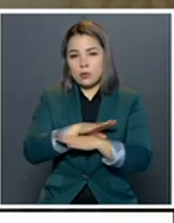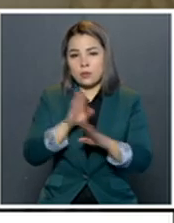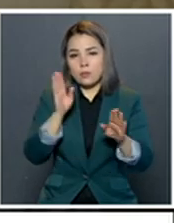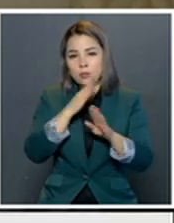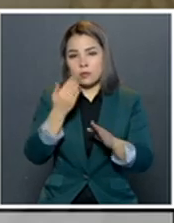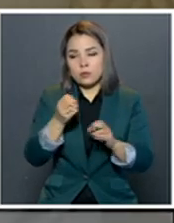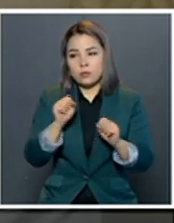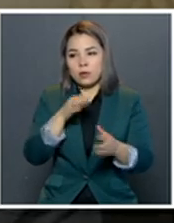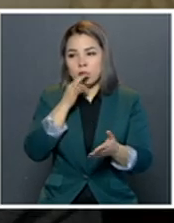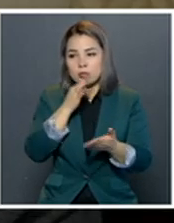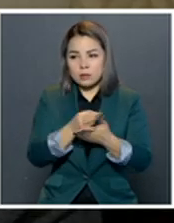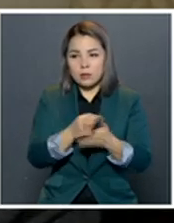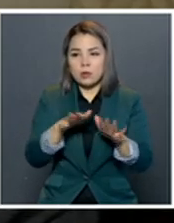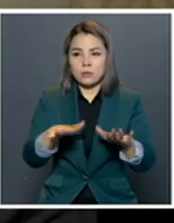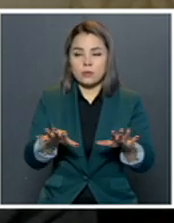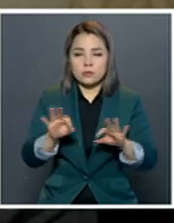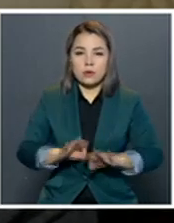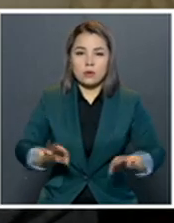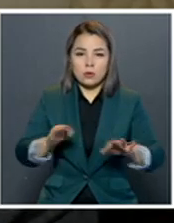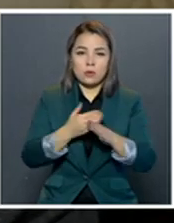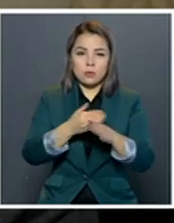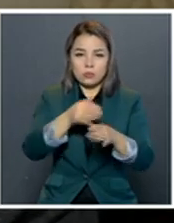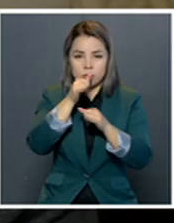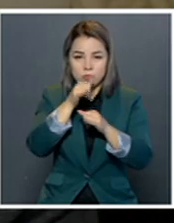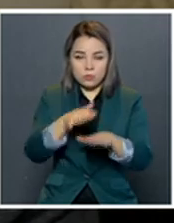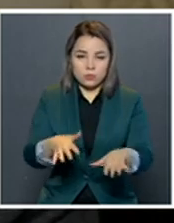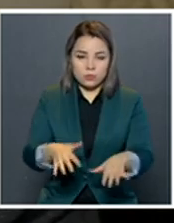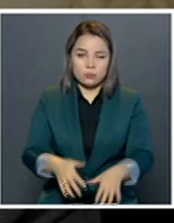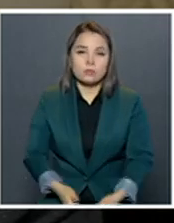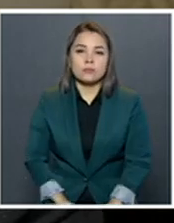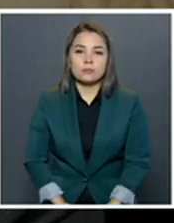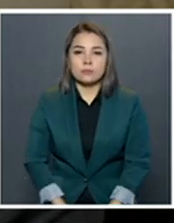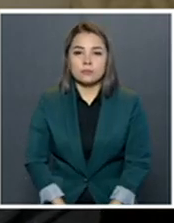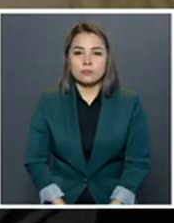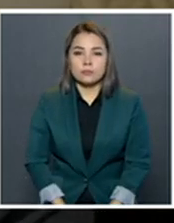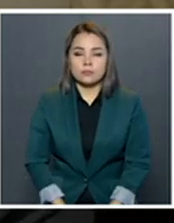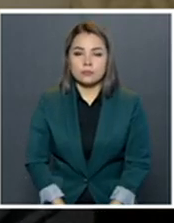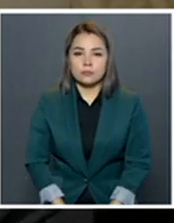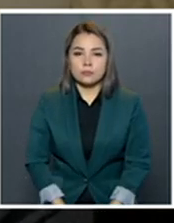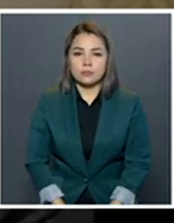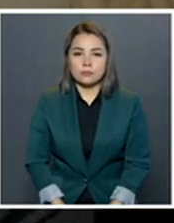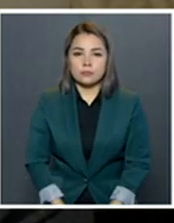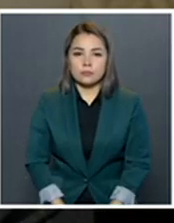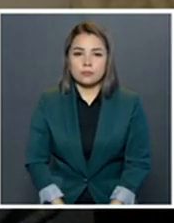солай болған шығар. Ол жерде ештеңе істей алмай қалдық.